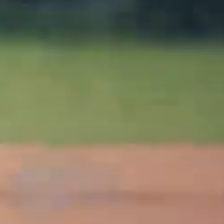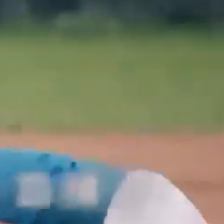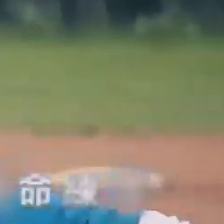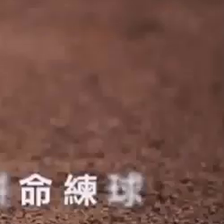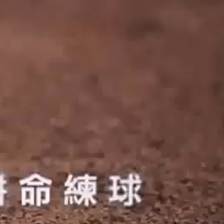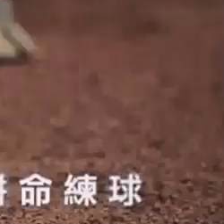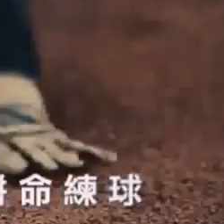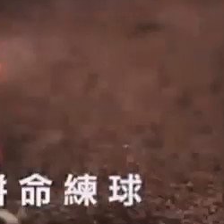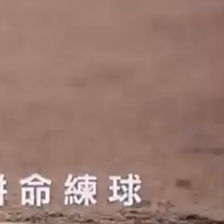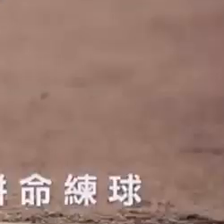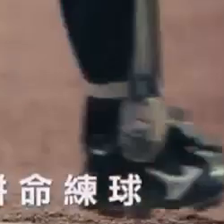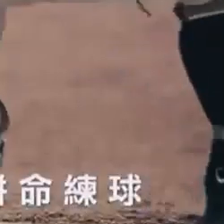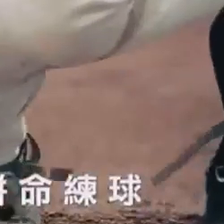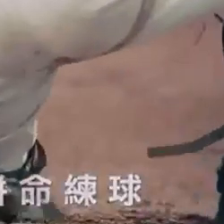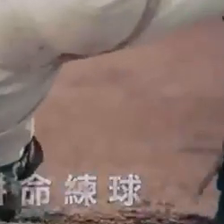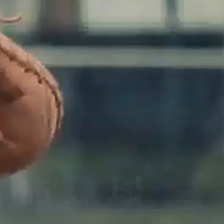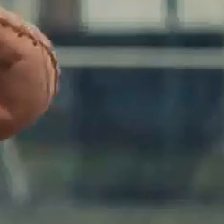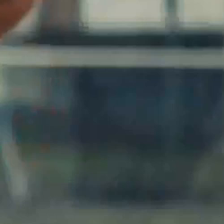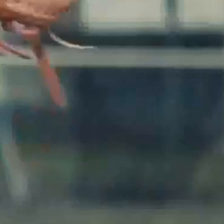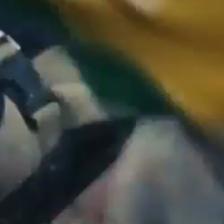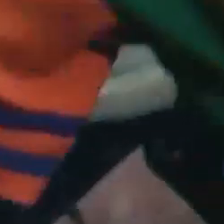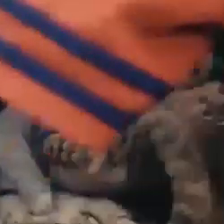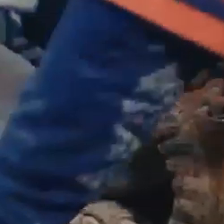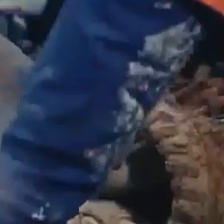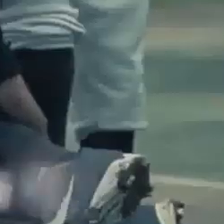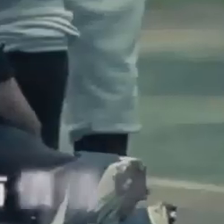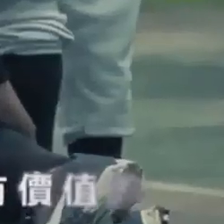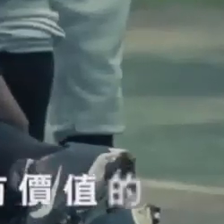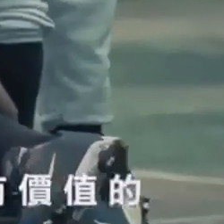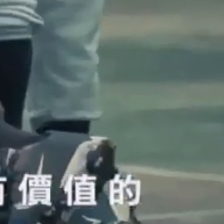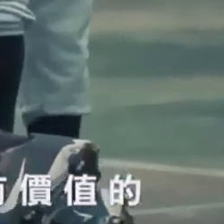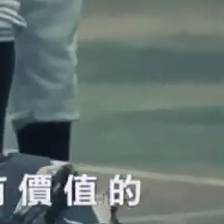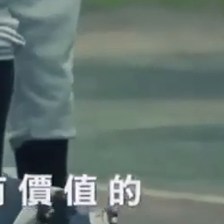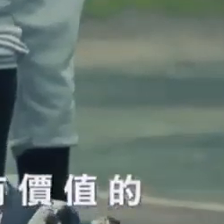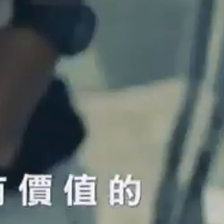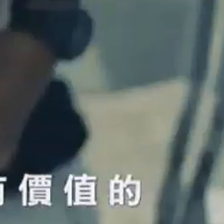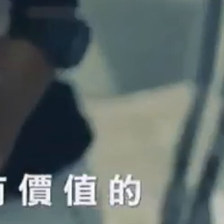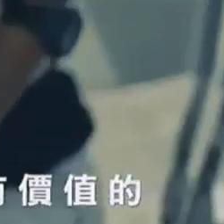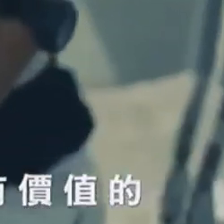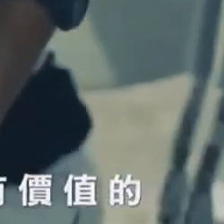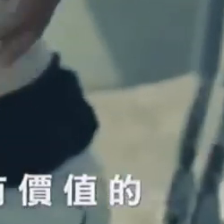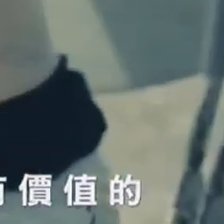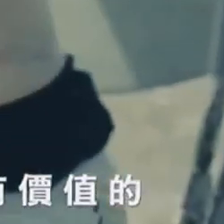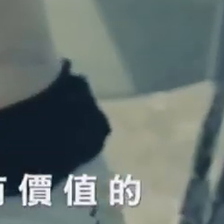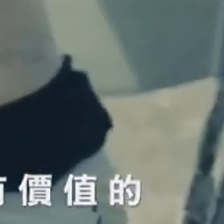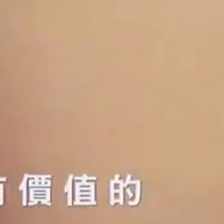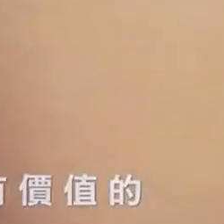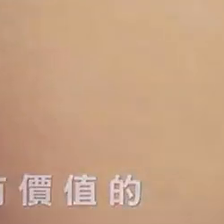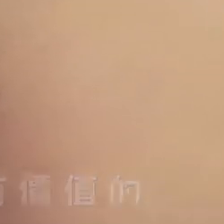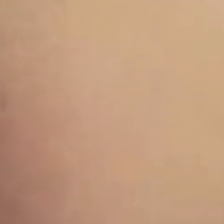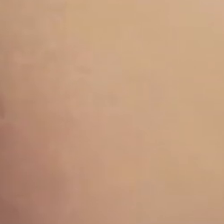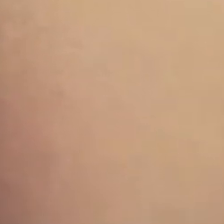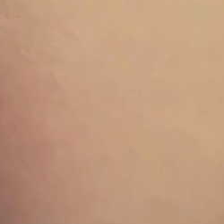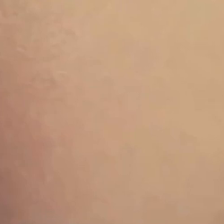为着冠军，打拼累累，不惊艰苦，这一切拢是有价值的。